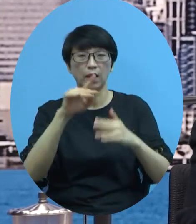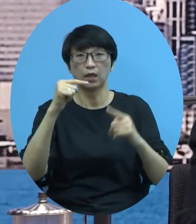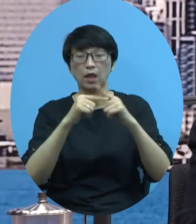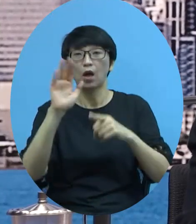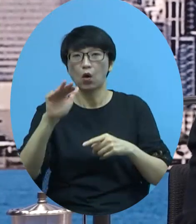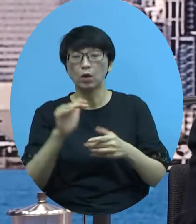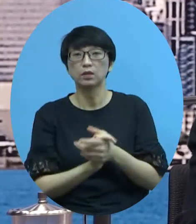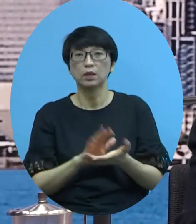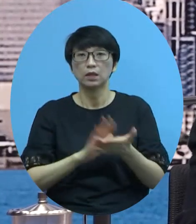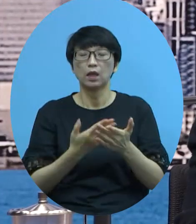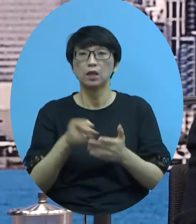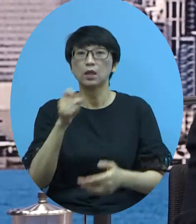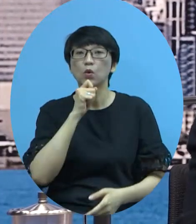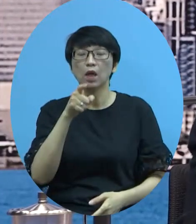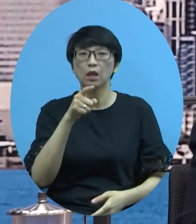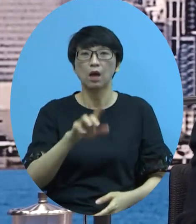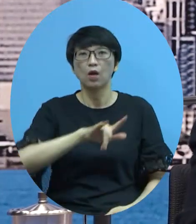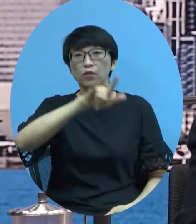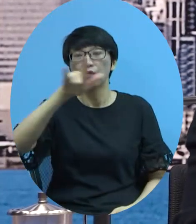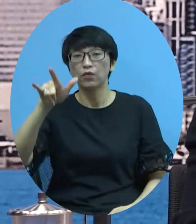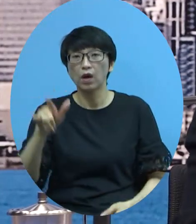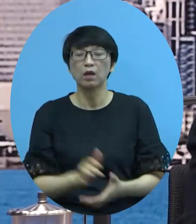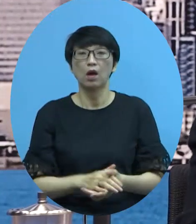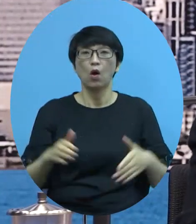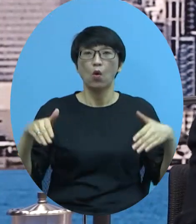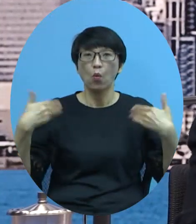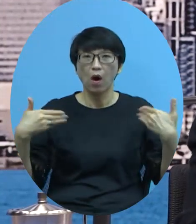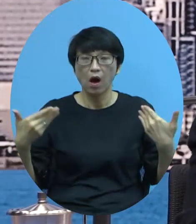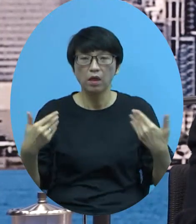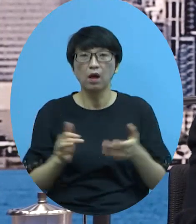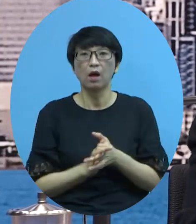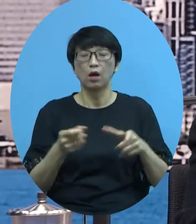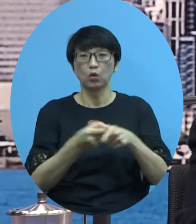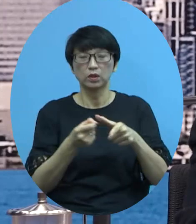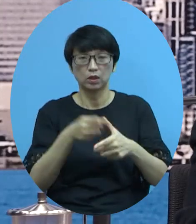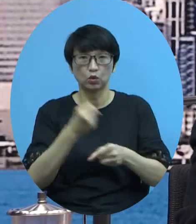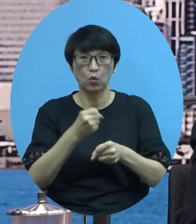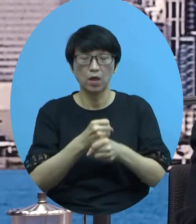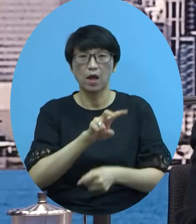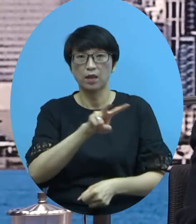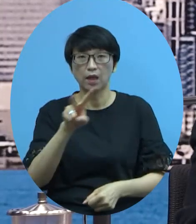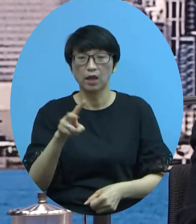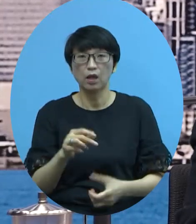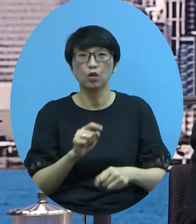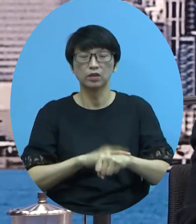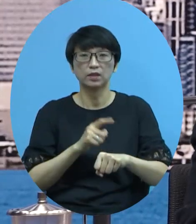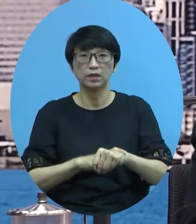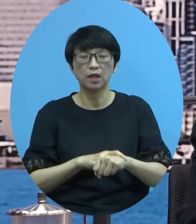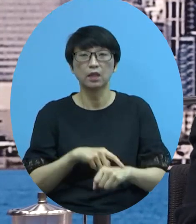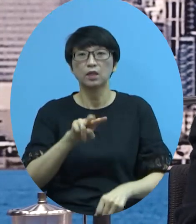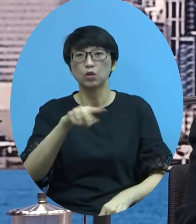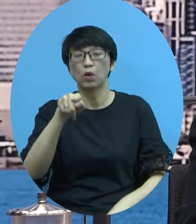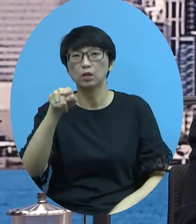個案，因為佢去過好多地方，佢可能又去 party 啊、去公司啊，或者好多咧，就要睇下我哋幾快可以揾到嗰啲個案